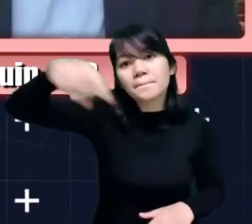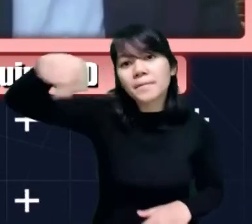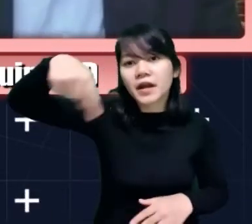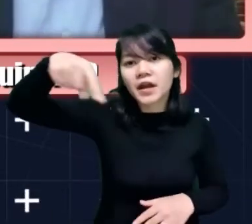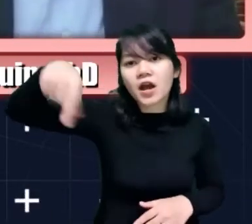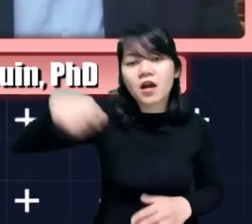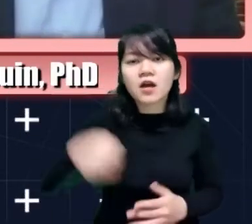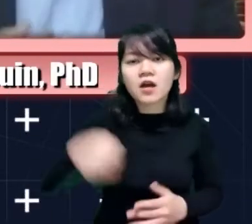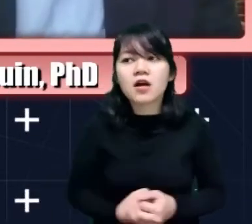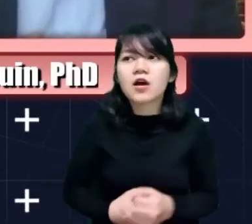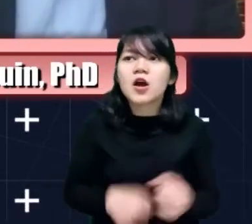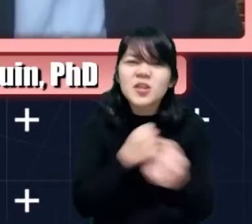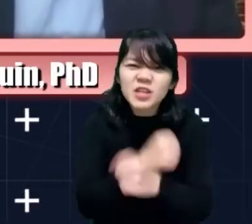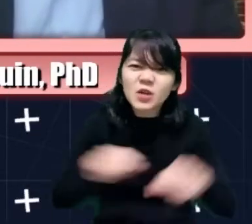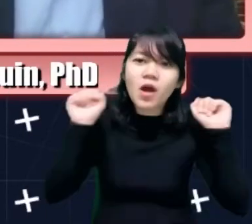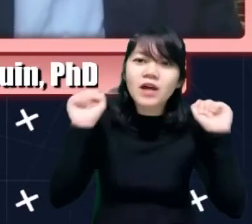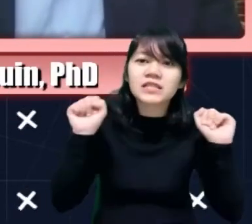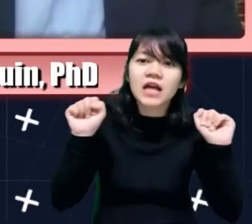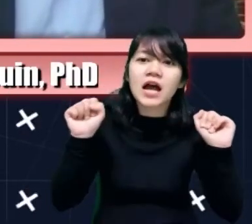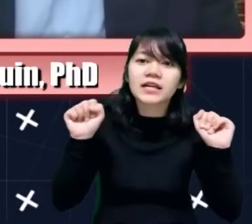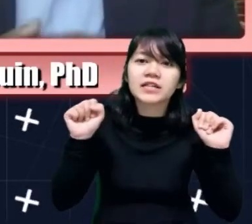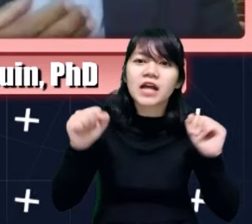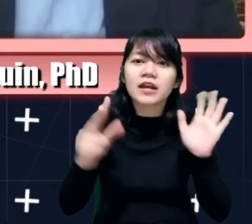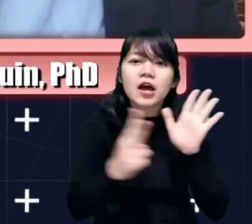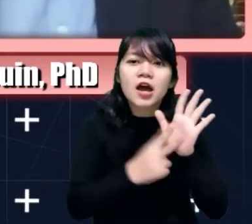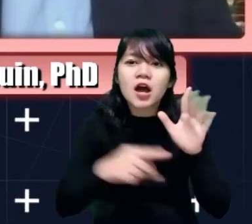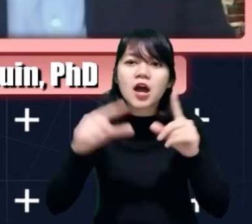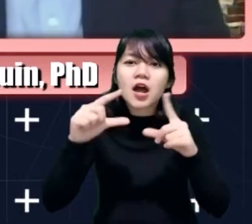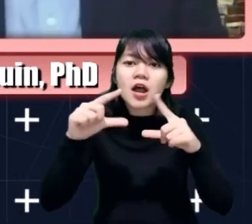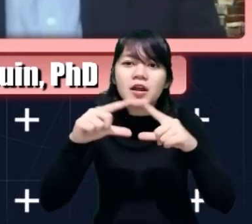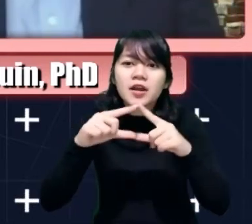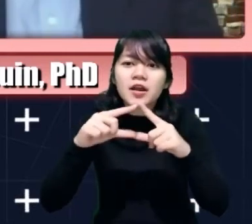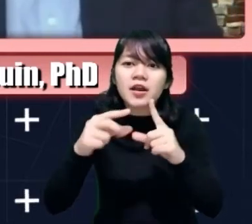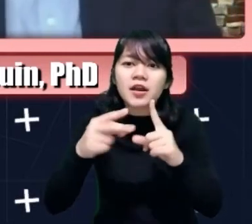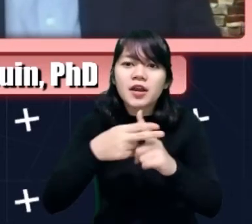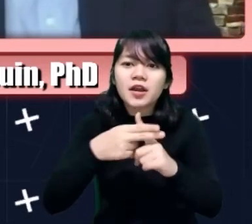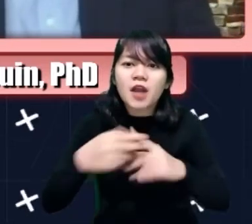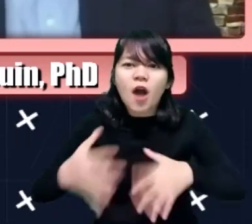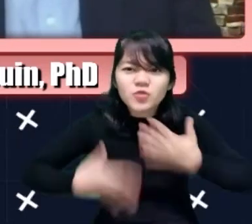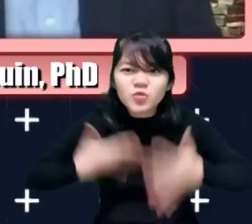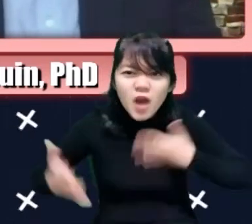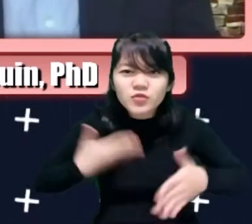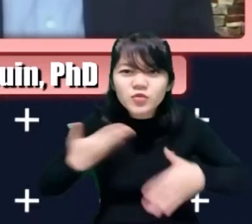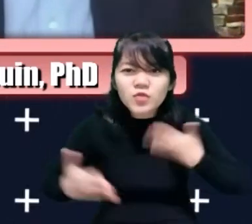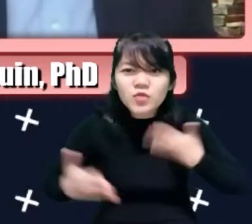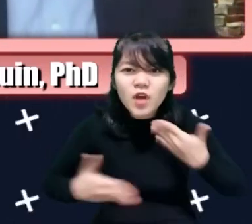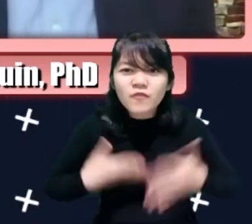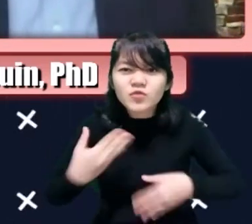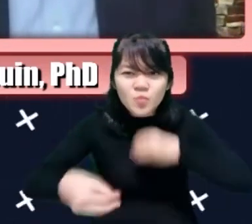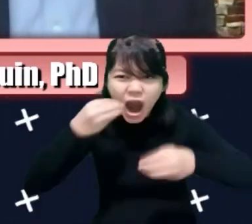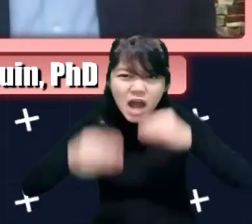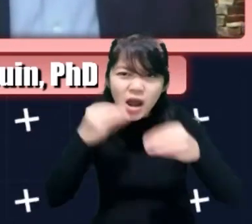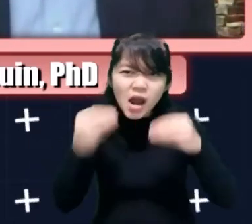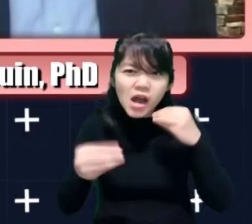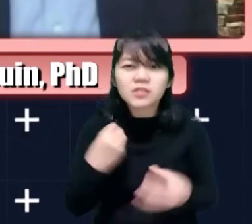dikuasai dengan nafsu yang begitu rakus. Lalu kemudian di dalam ayat